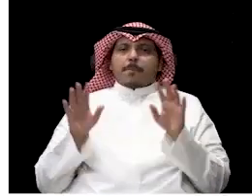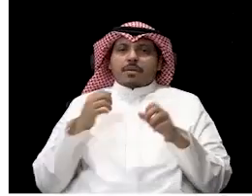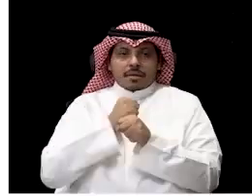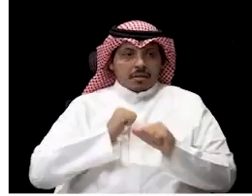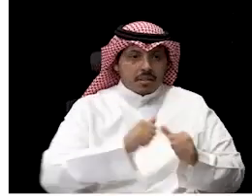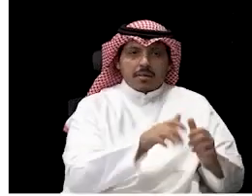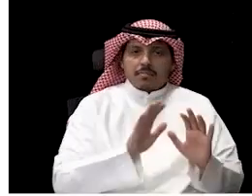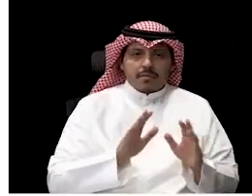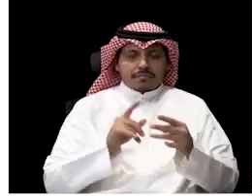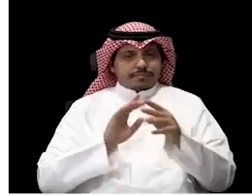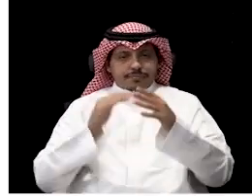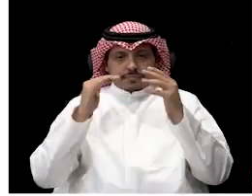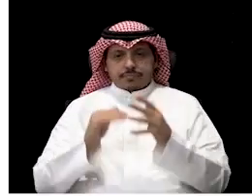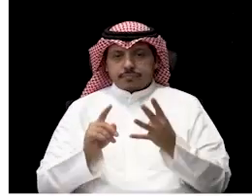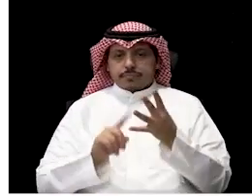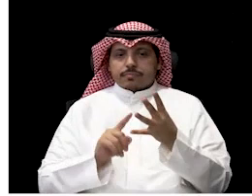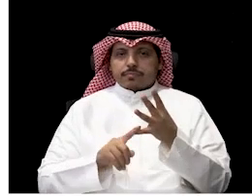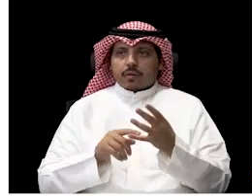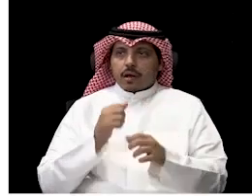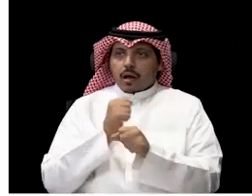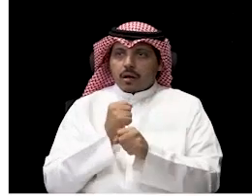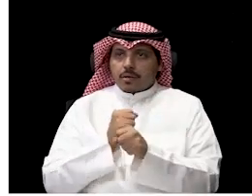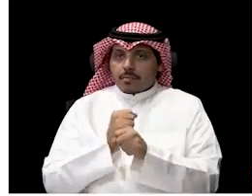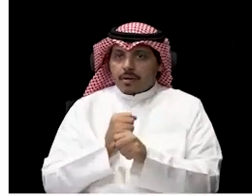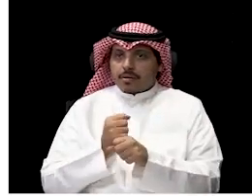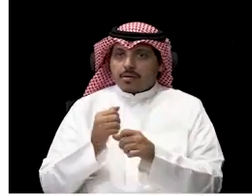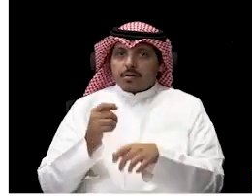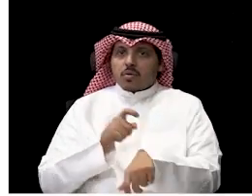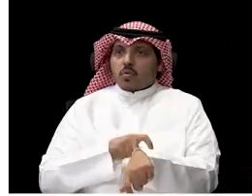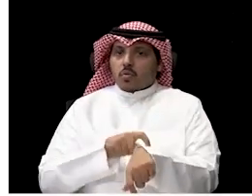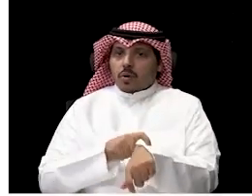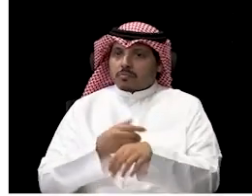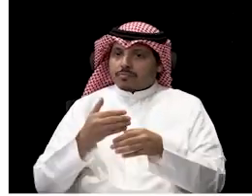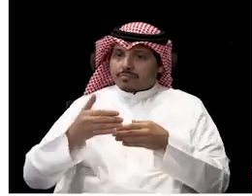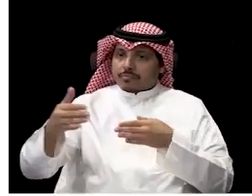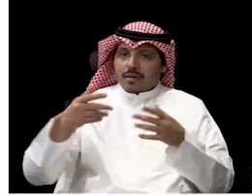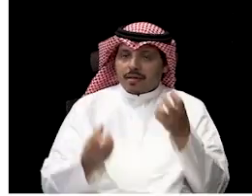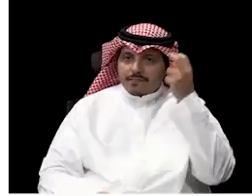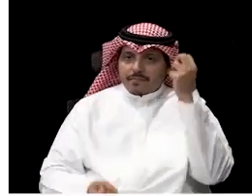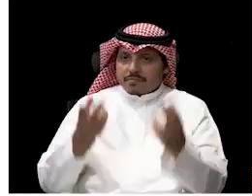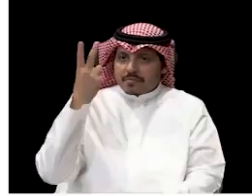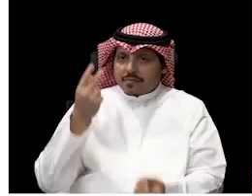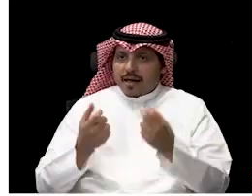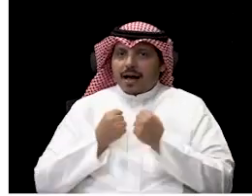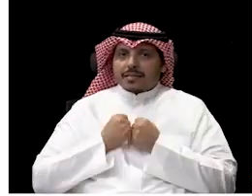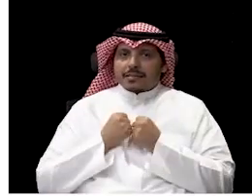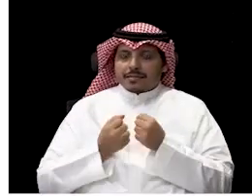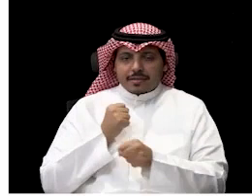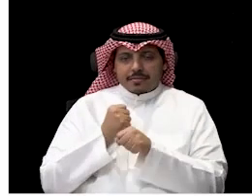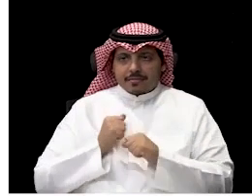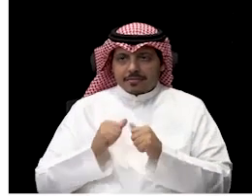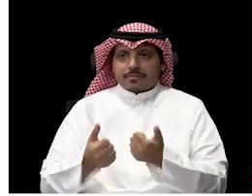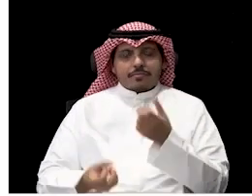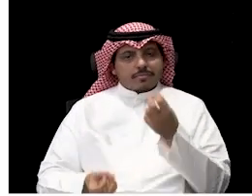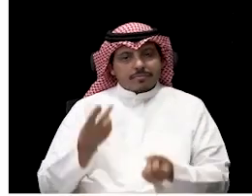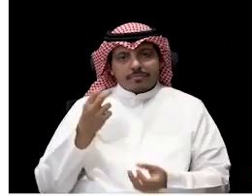أن نفضل من يكلفنا بعمل ويترك لنا مجالا للإبداع. أنت منجز ذاتيا، إذن